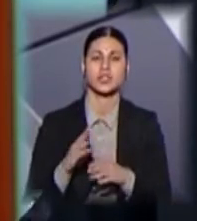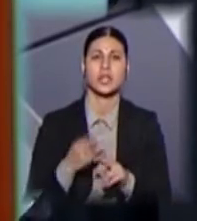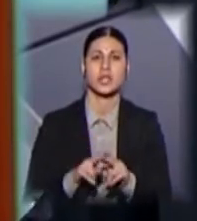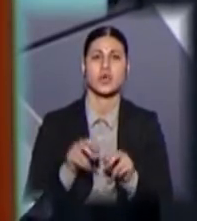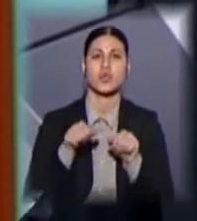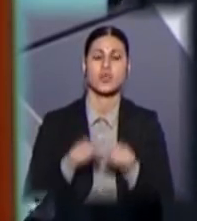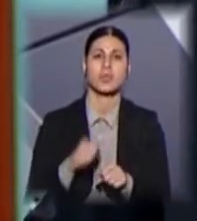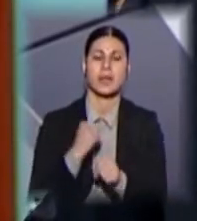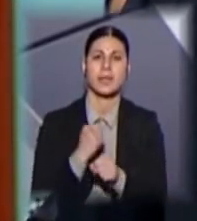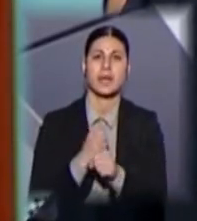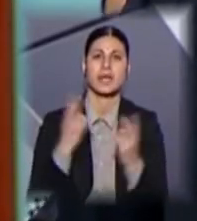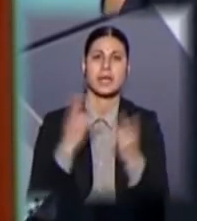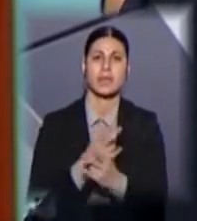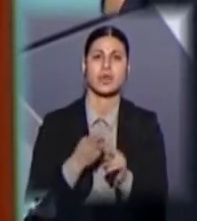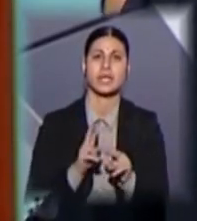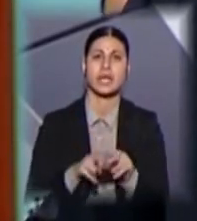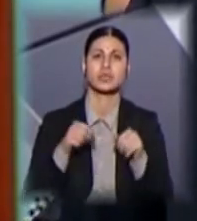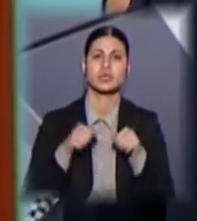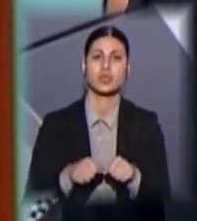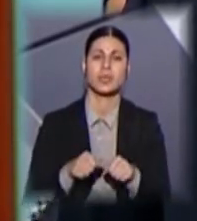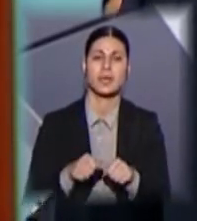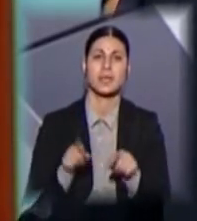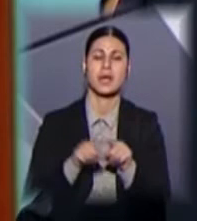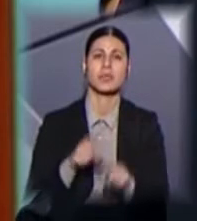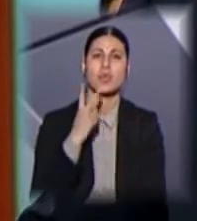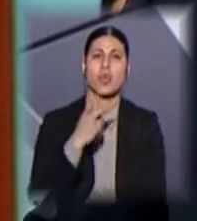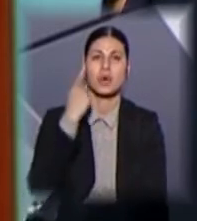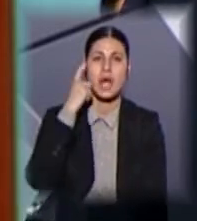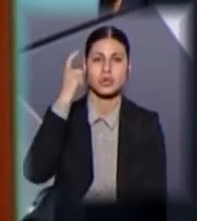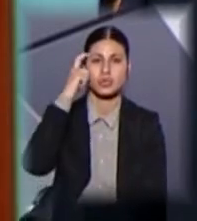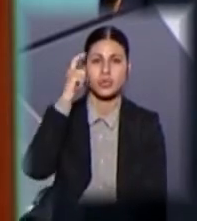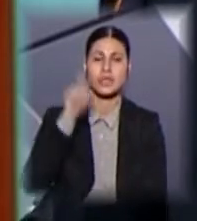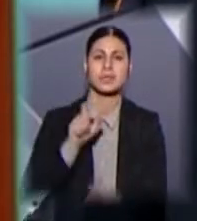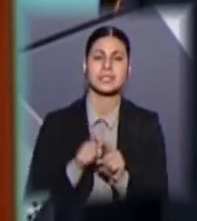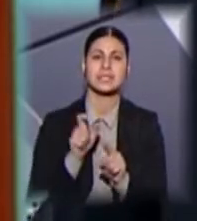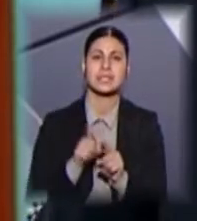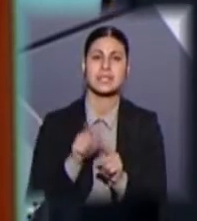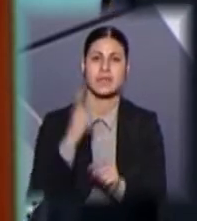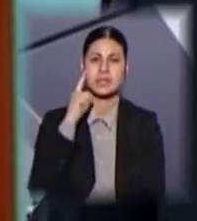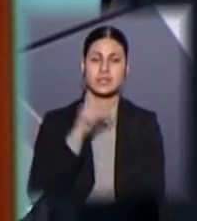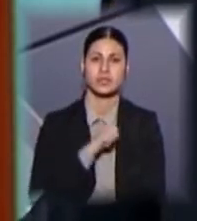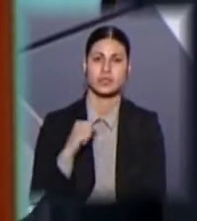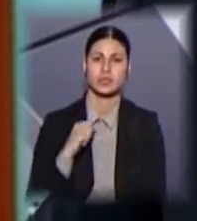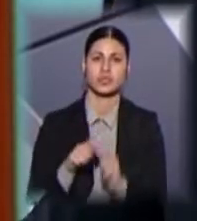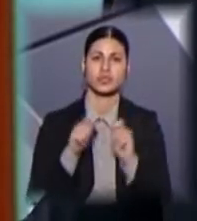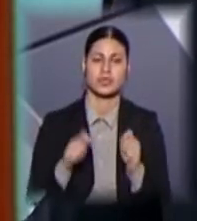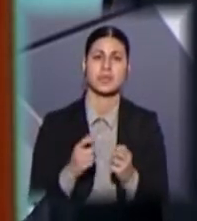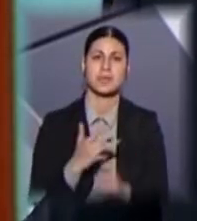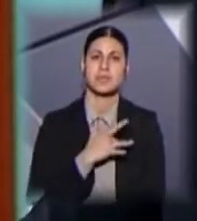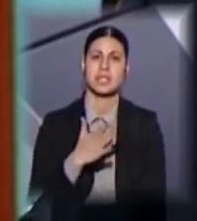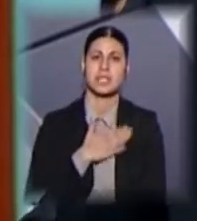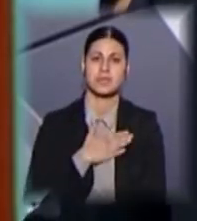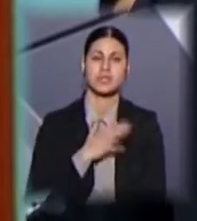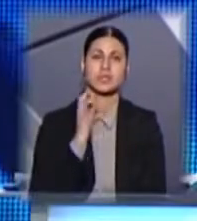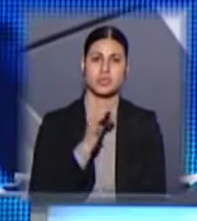უფლება. მან ეს უფლება, ასე ვთქვათ, გაუგებარი ორაზროვანი რუხი ფრაზებით, რომელიც თვითონვე შექმნა, მიითვისა. კონკრეტულად